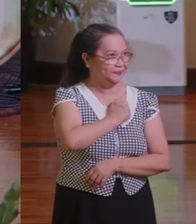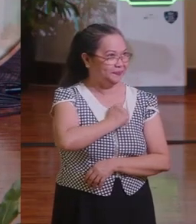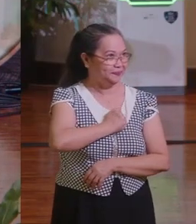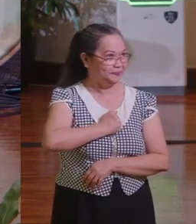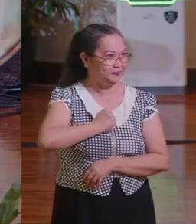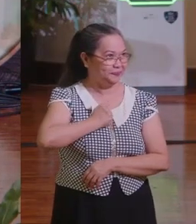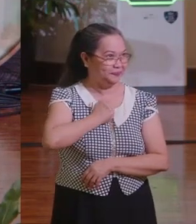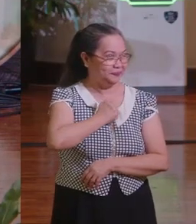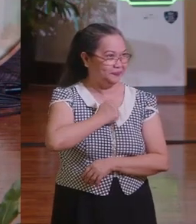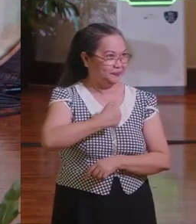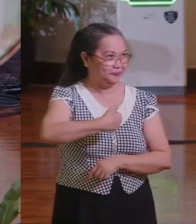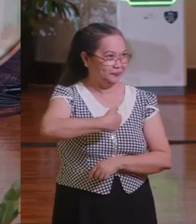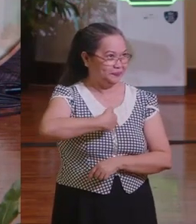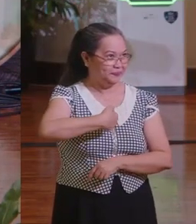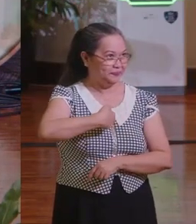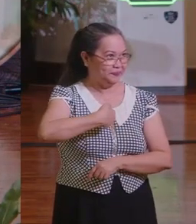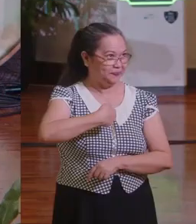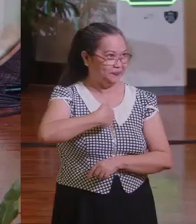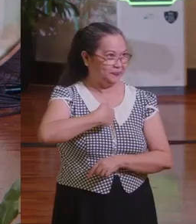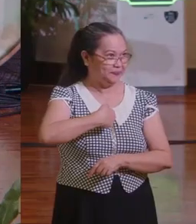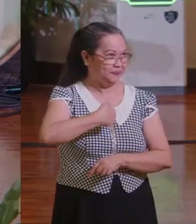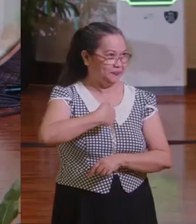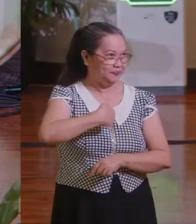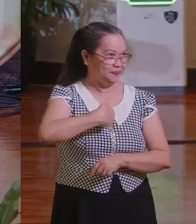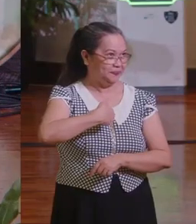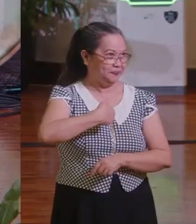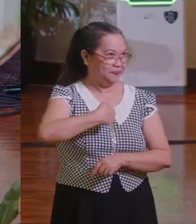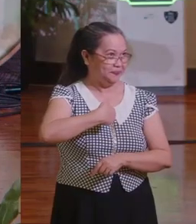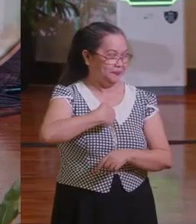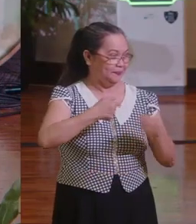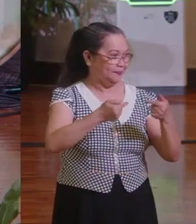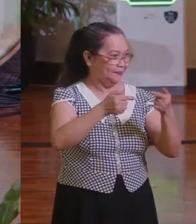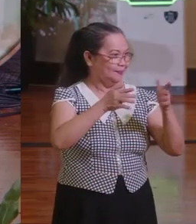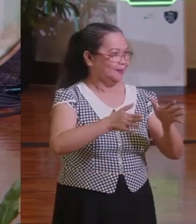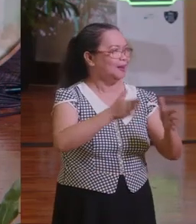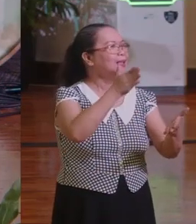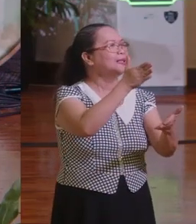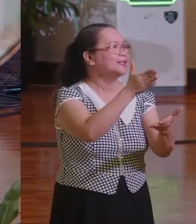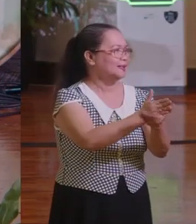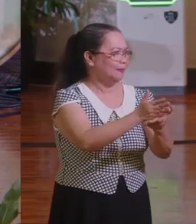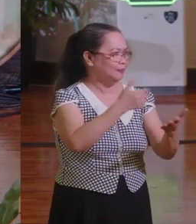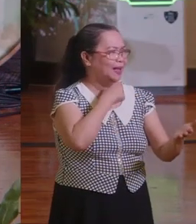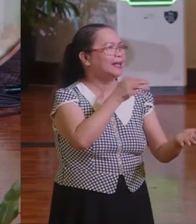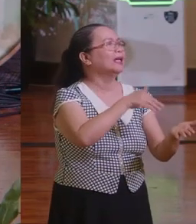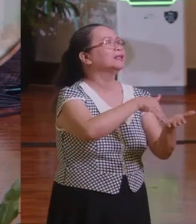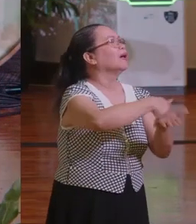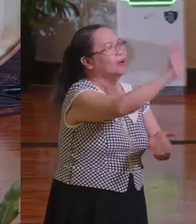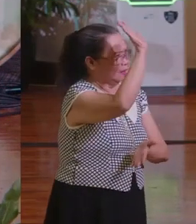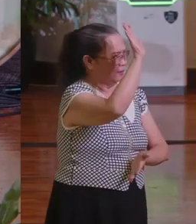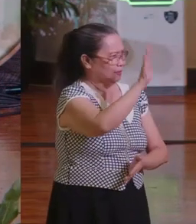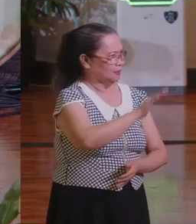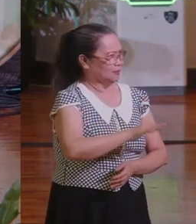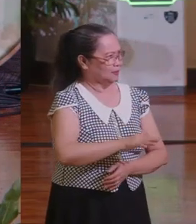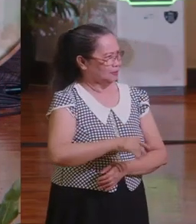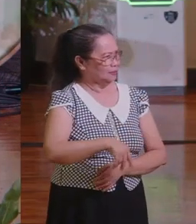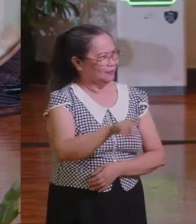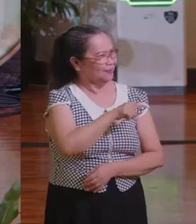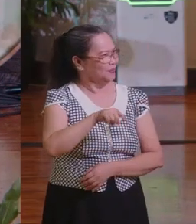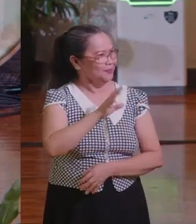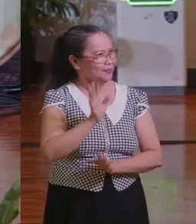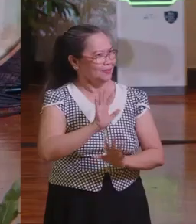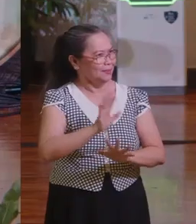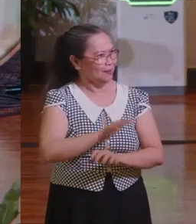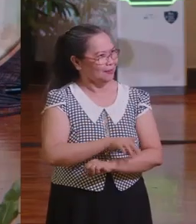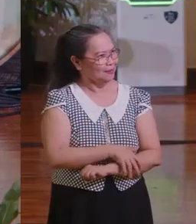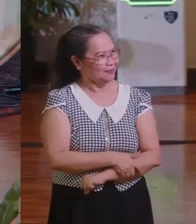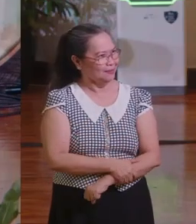tinanggap ang kanyang pagkakamali, tapos na. Hindi na tinitiwalag. Hindi po tayo nakakarating doon. No? Sana po, hindi na